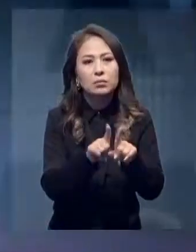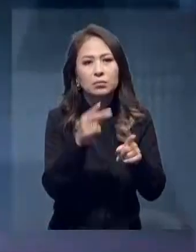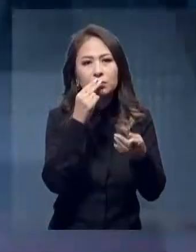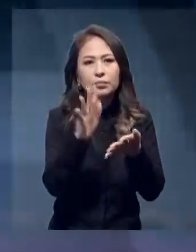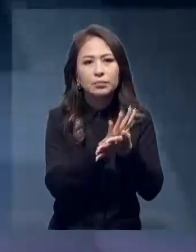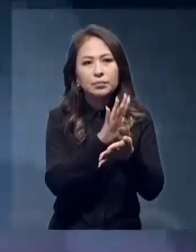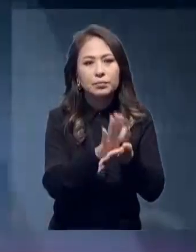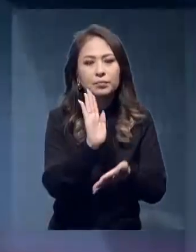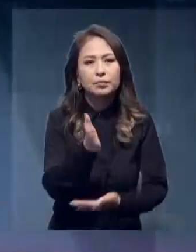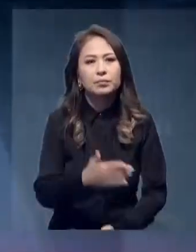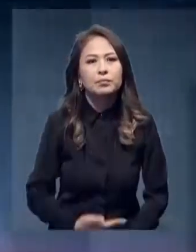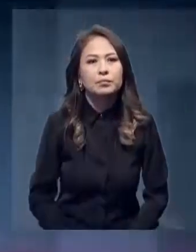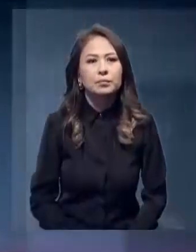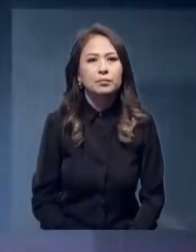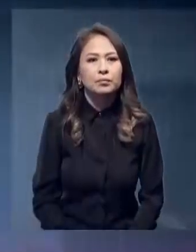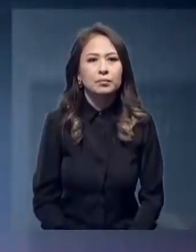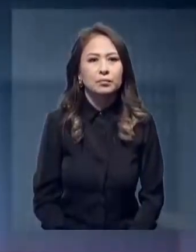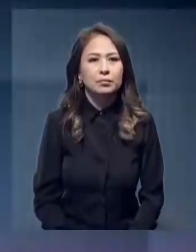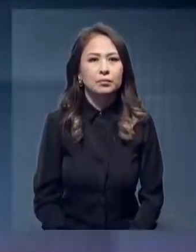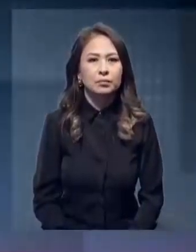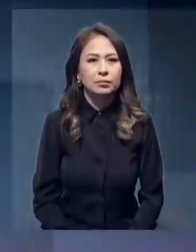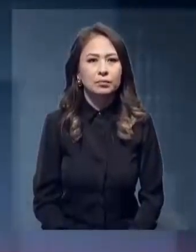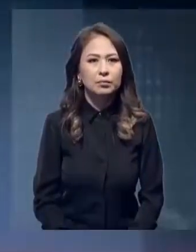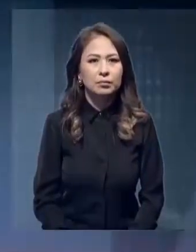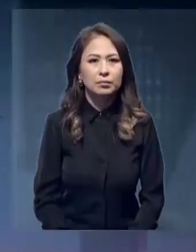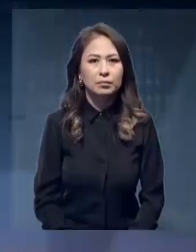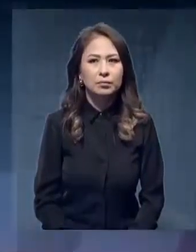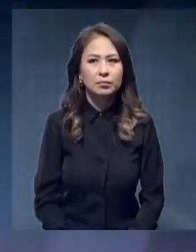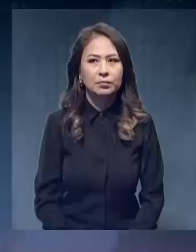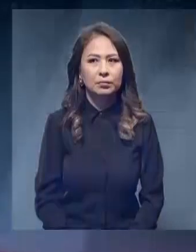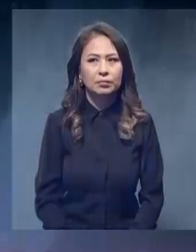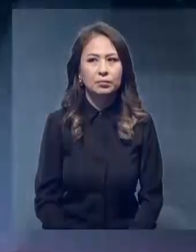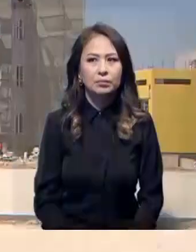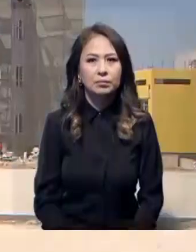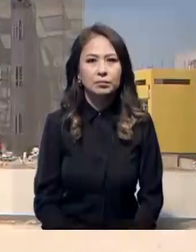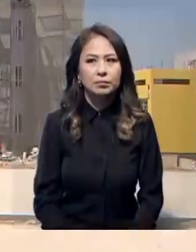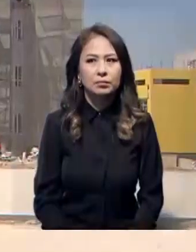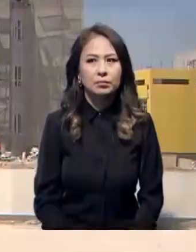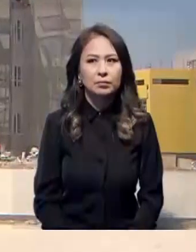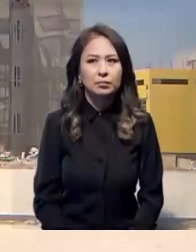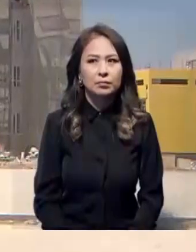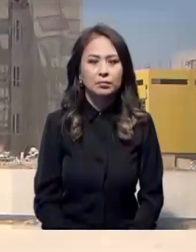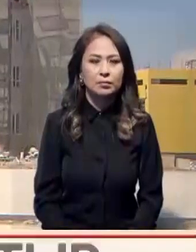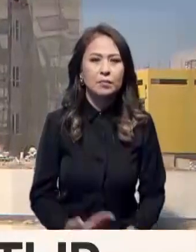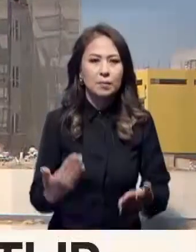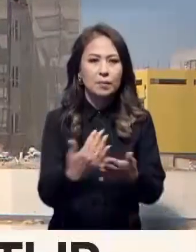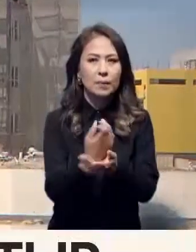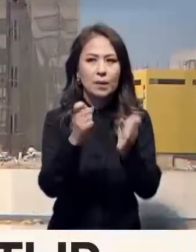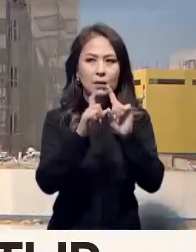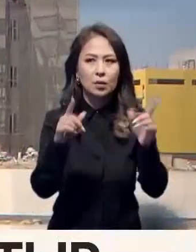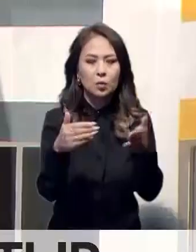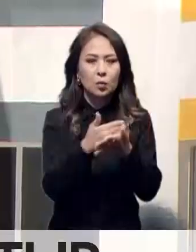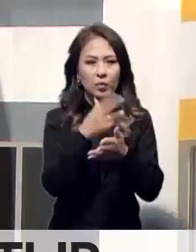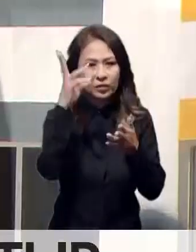да тамақ тегін. Толықтырайық, әріптесім Рухани Асқар баяндасын. Кей өңірлер жаңа мектепті қолданысқа